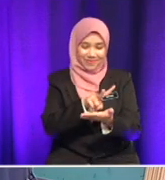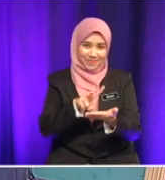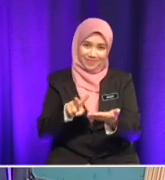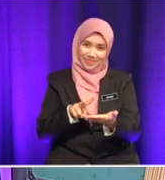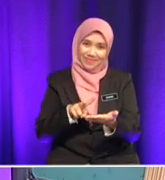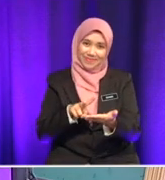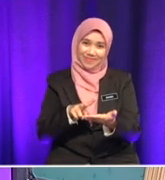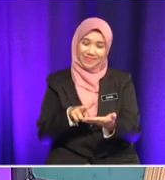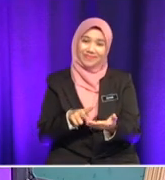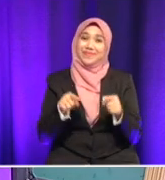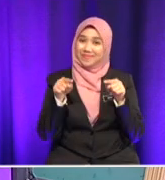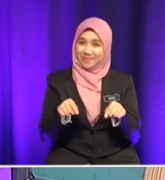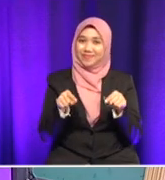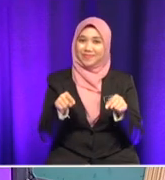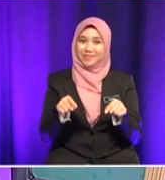Oke